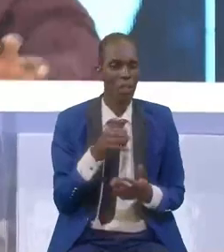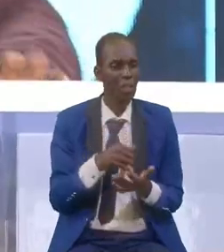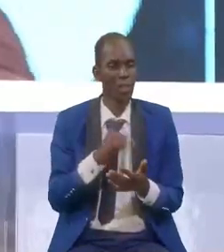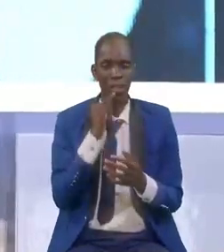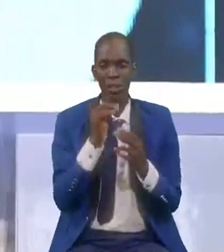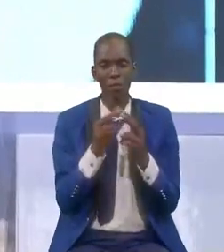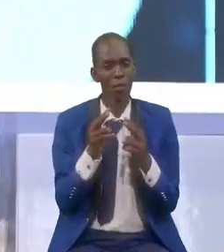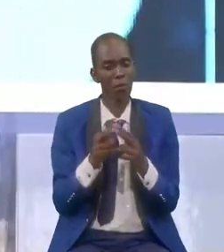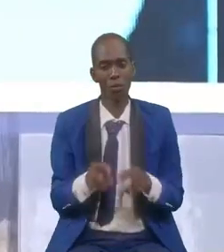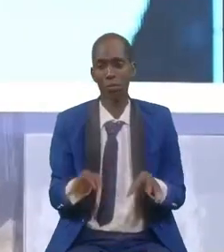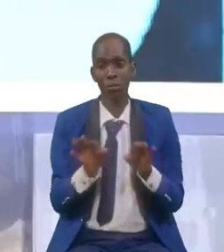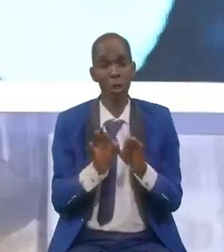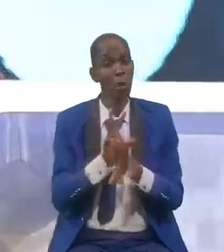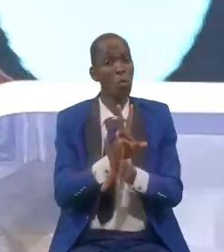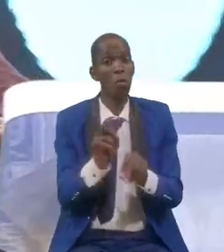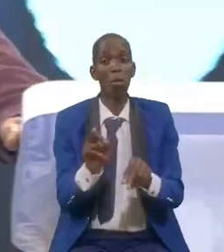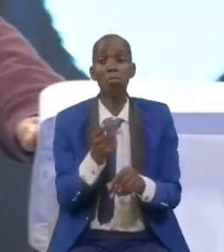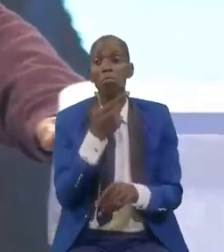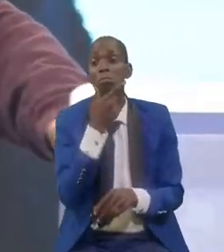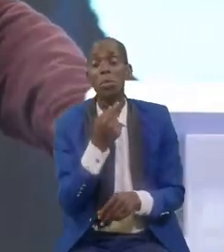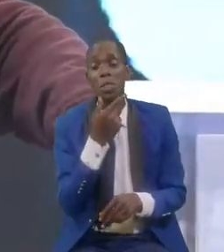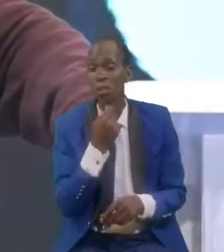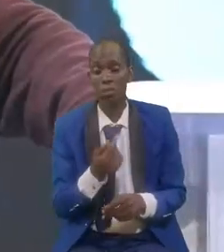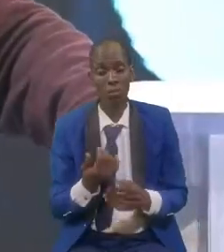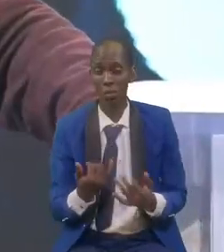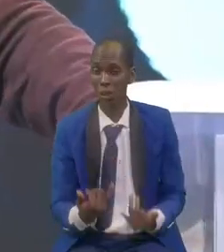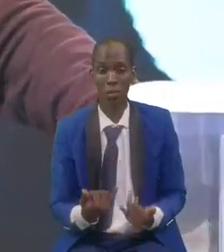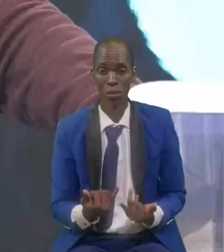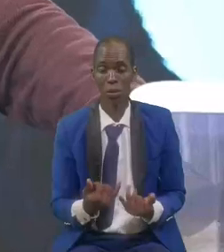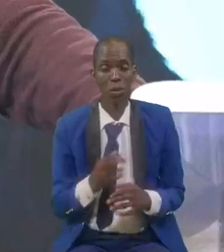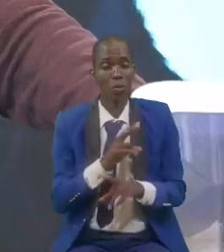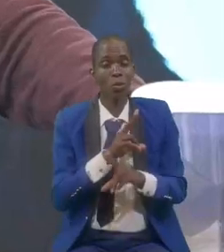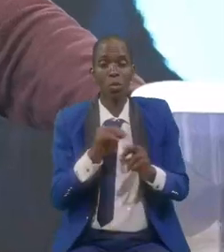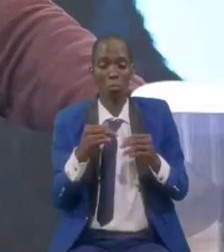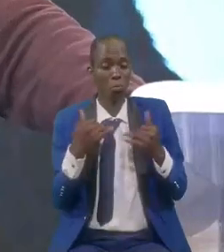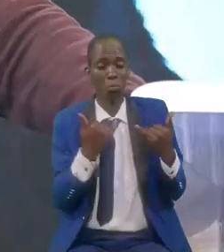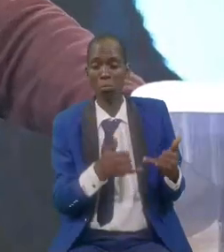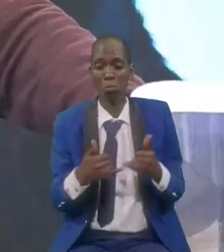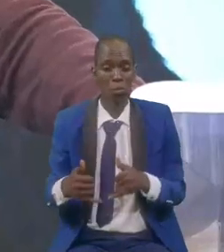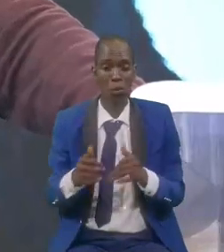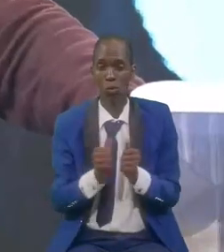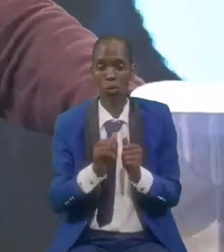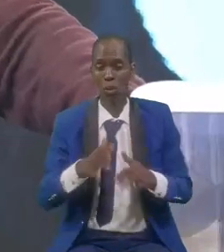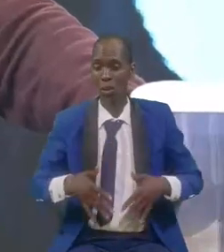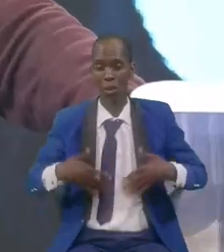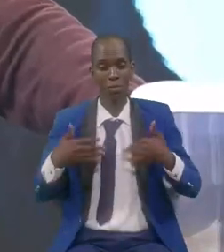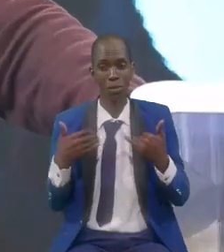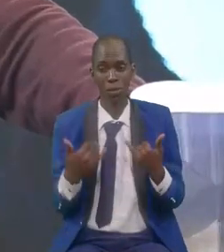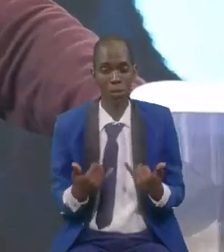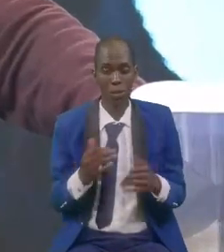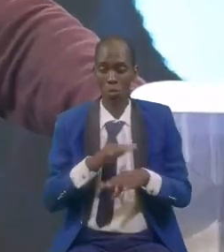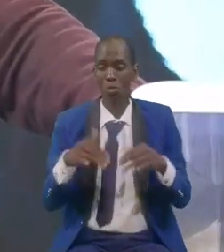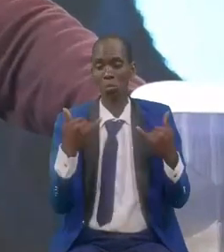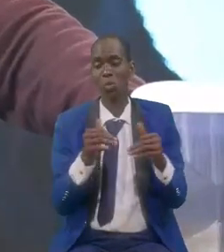important. Pas de prétention maintenant. On n'est pas là pour s'amuser. De